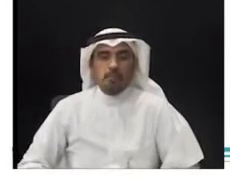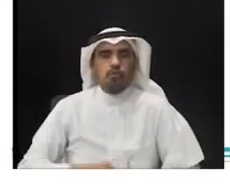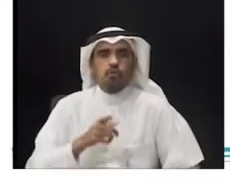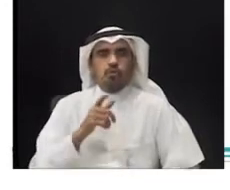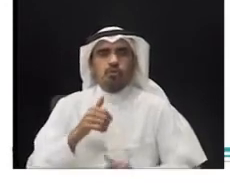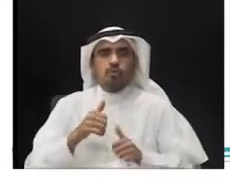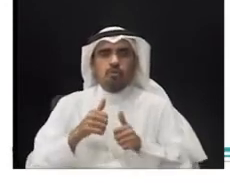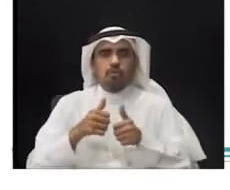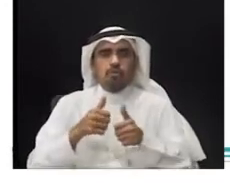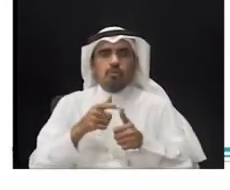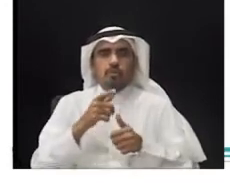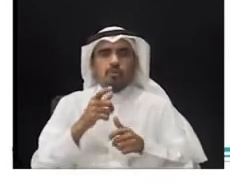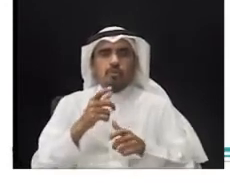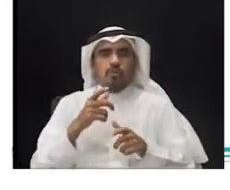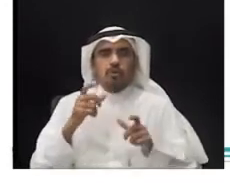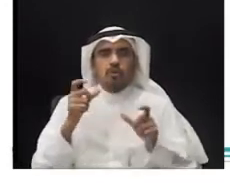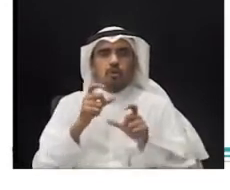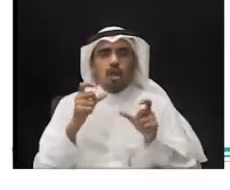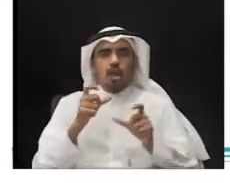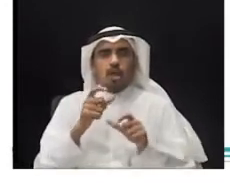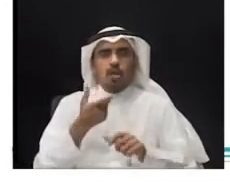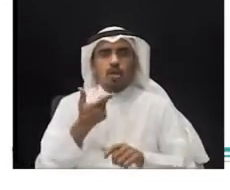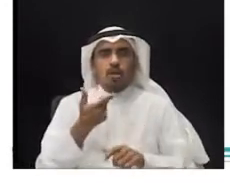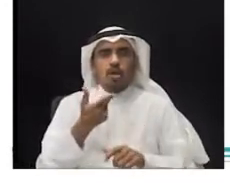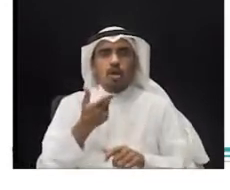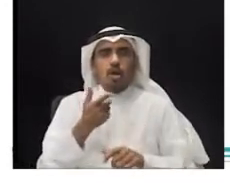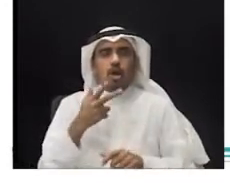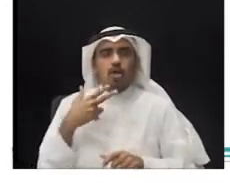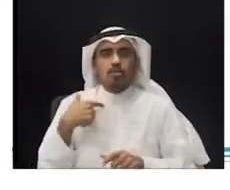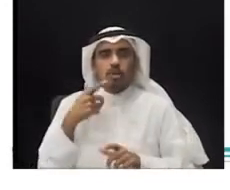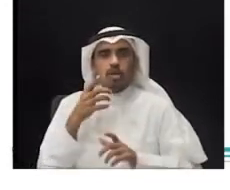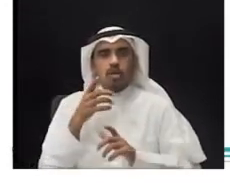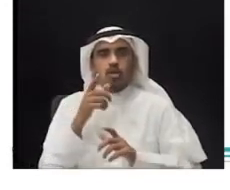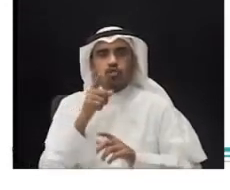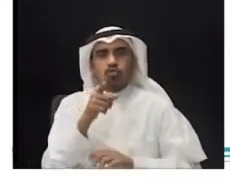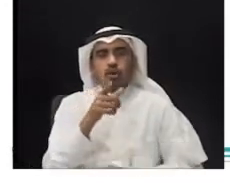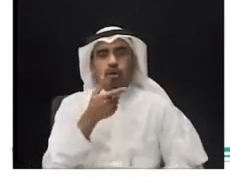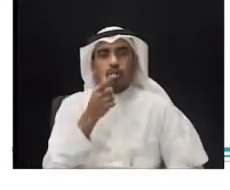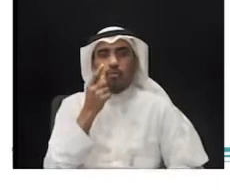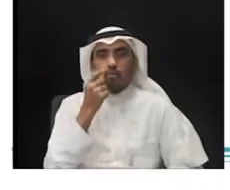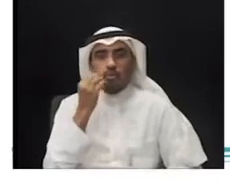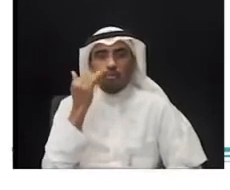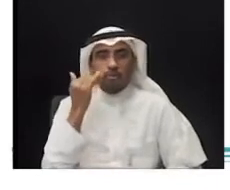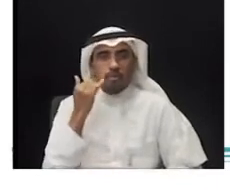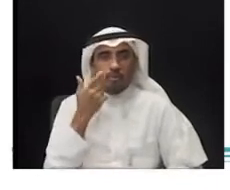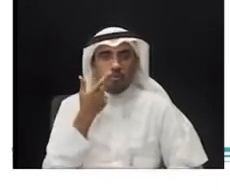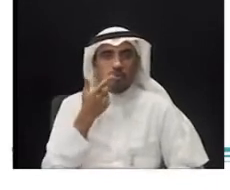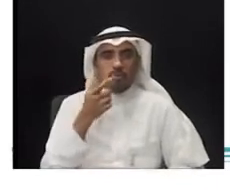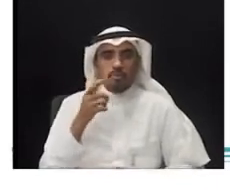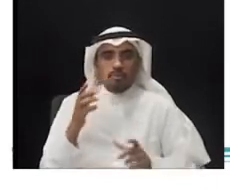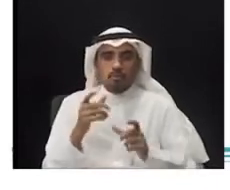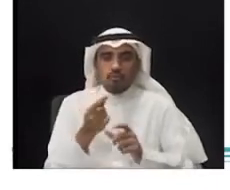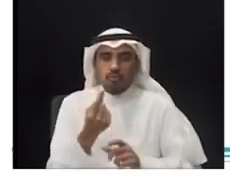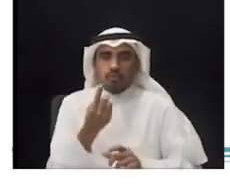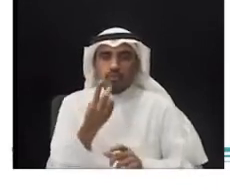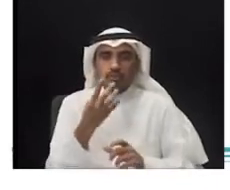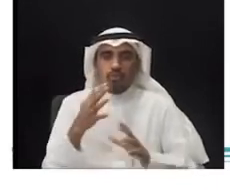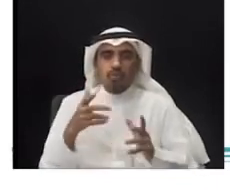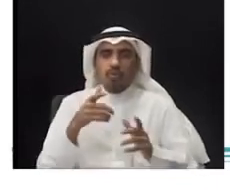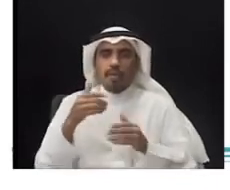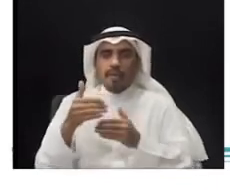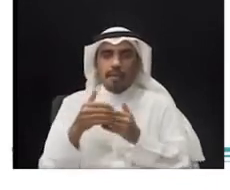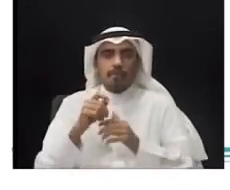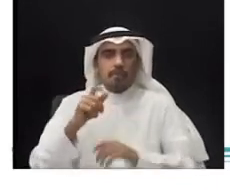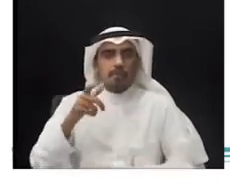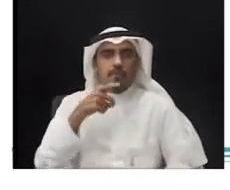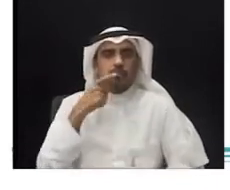استخرج من نص الانطلاق أسماء الإشارة وحدد دلالاتها، هل هي للمذكر أو المؤنث، للمفرد أو المثنى أو الجمع، تدل على